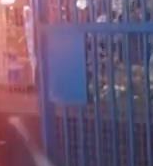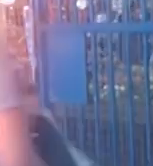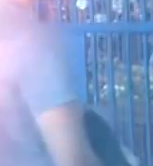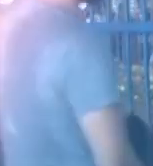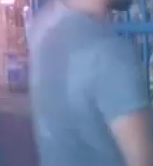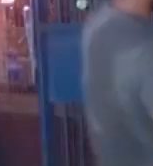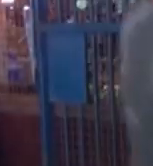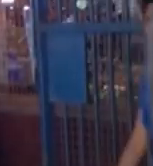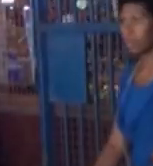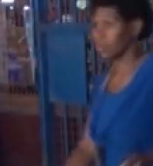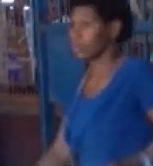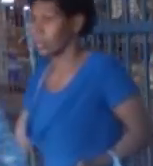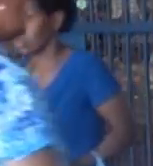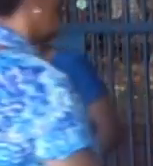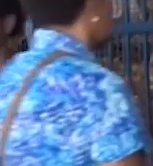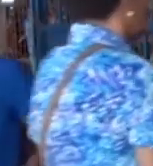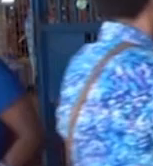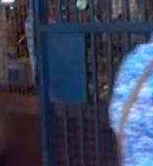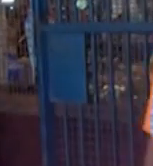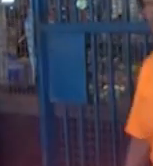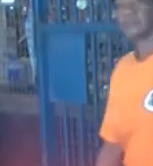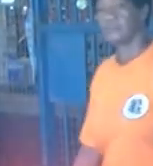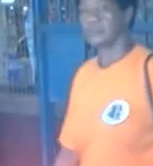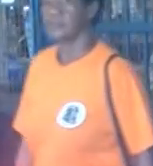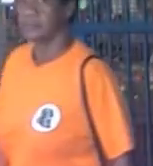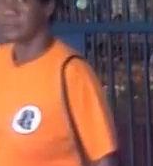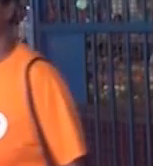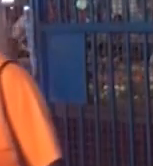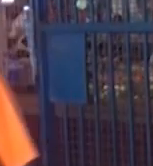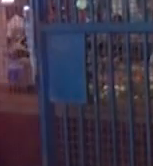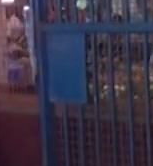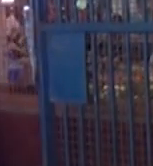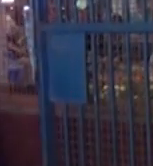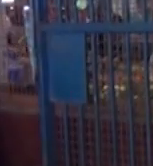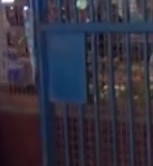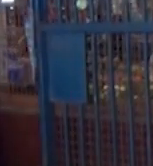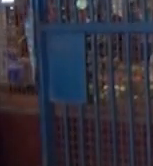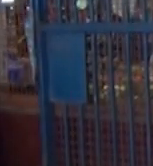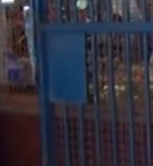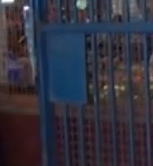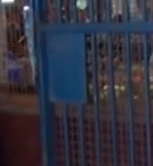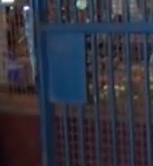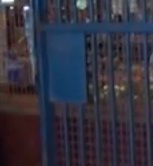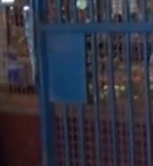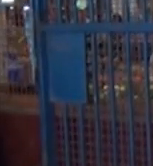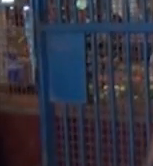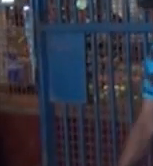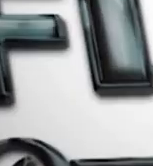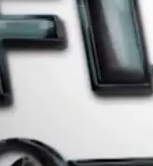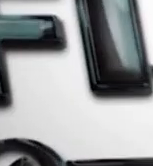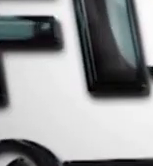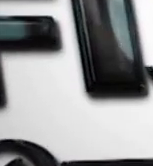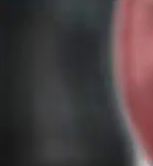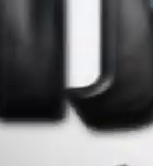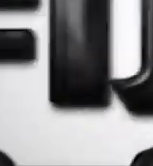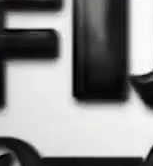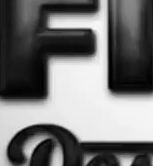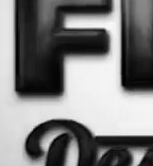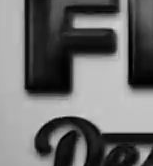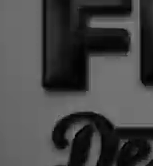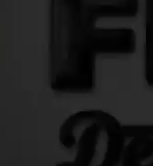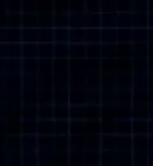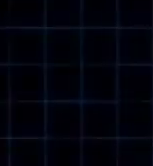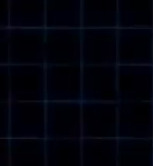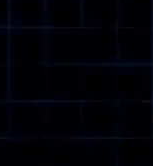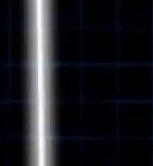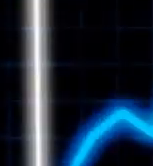हमारे सामने नाइक है गोंगो लिबू लटोका रेडियो फीजी 2 में पुराना गाना लगे हमें बहुत अच्छा लगे। रेडियो फीजी 2